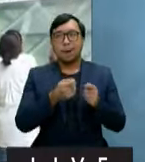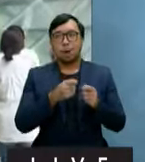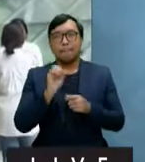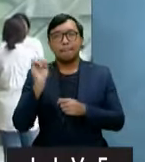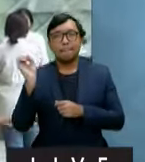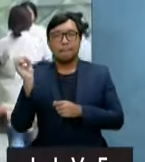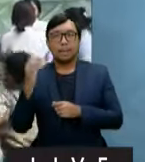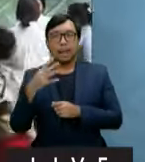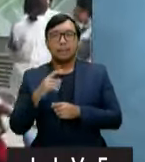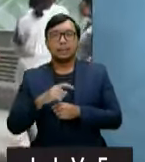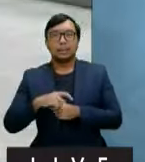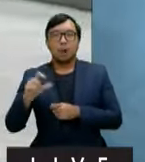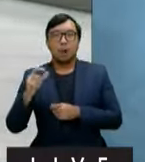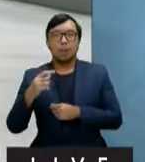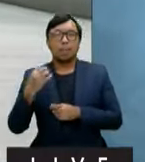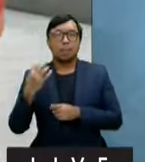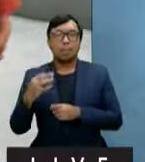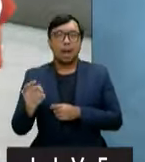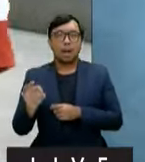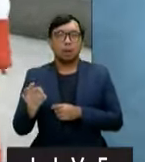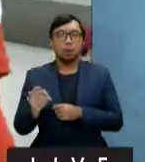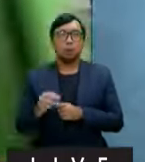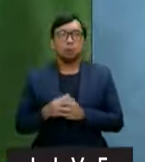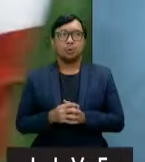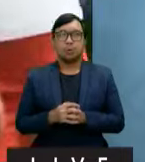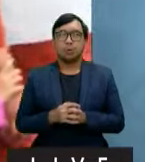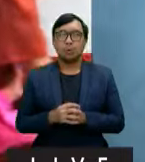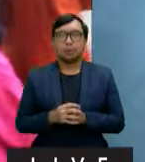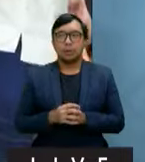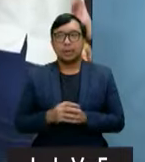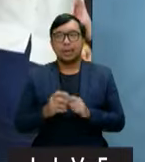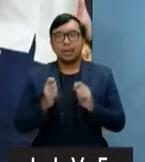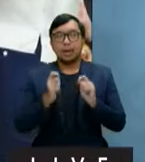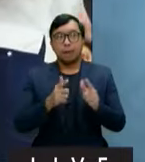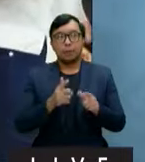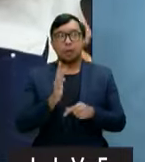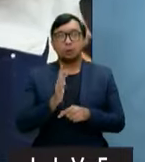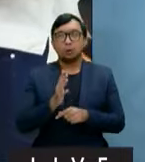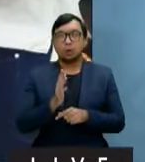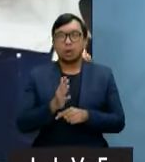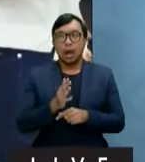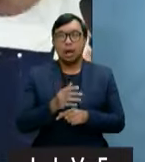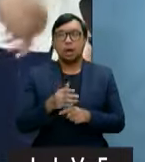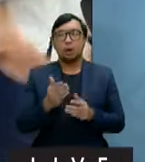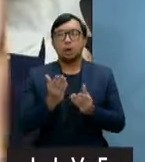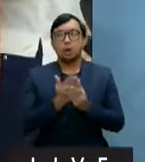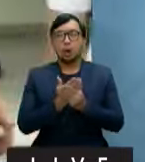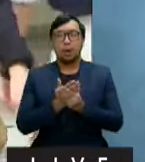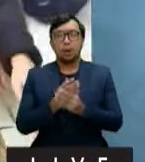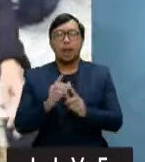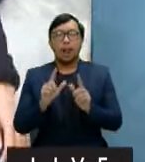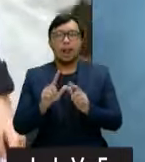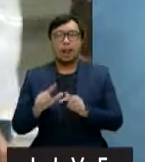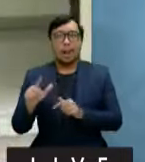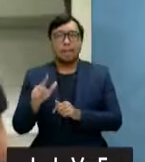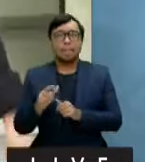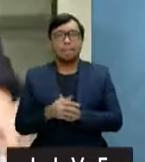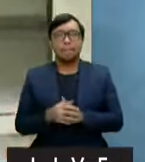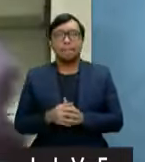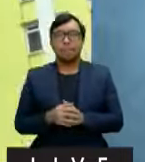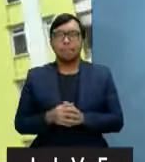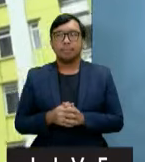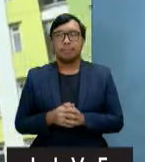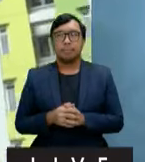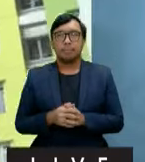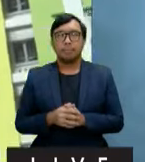yang sudah melakukan pendaftaran dan membawa dokumen-dokumen pendukung untuk menempati ataupun menyewa di unit yang telah disediakan